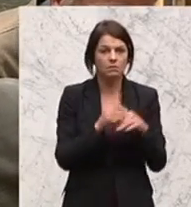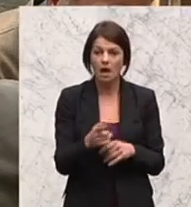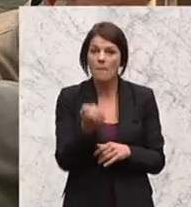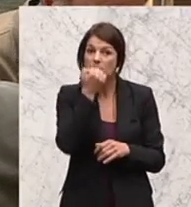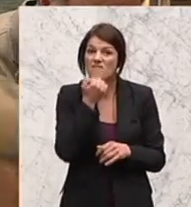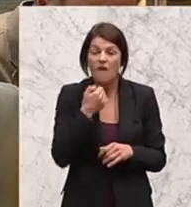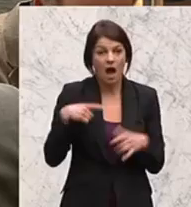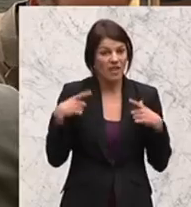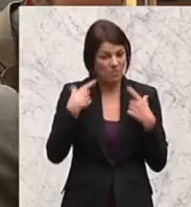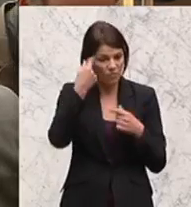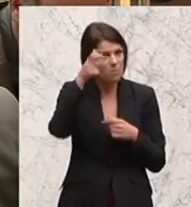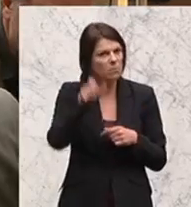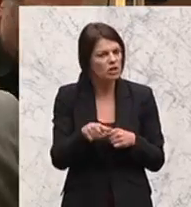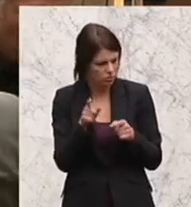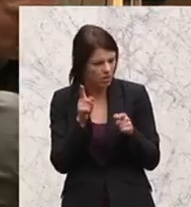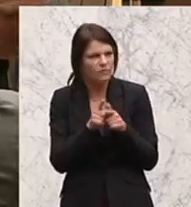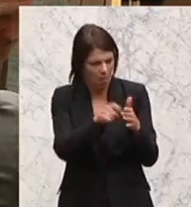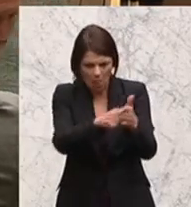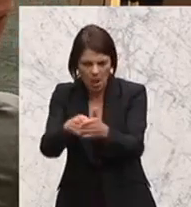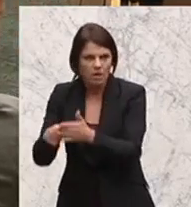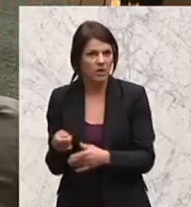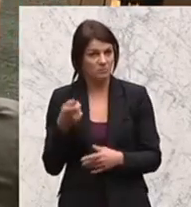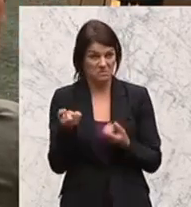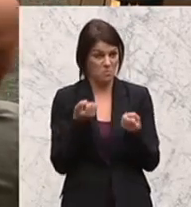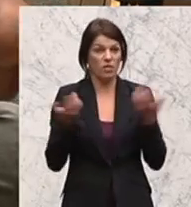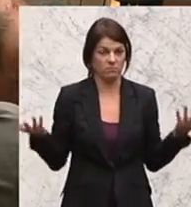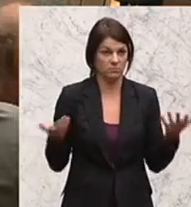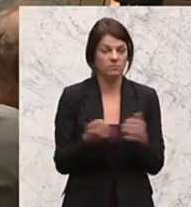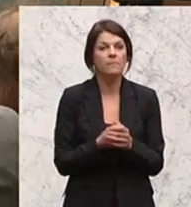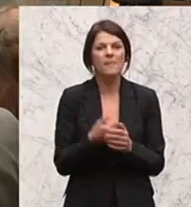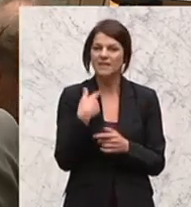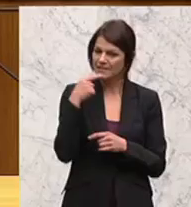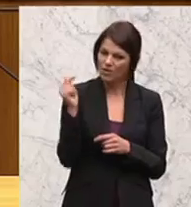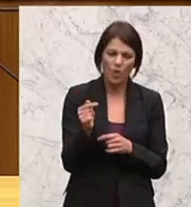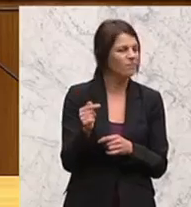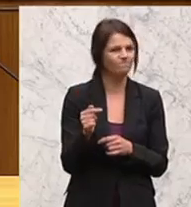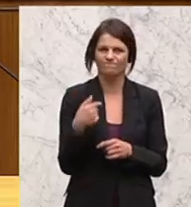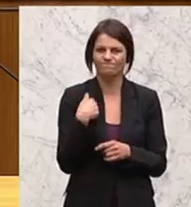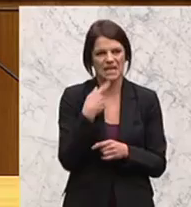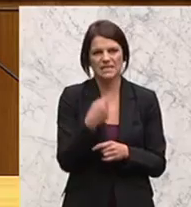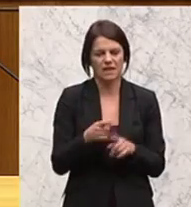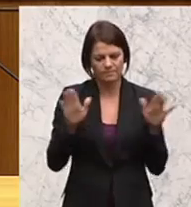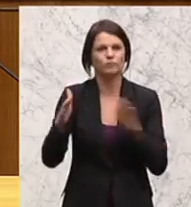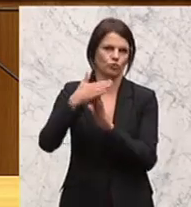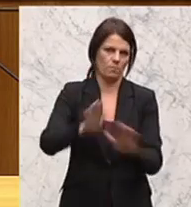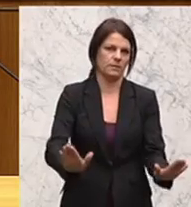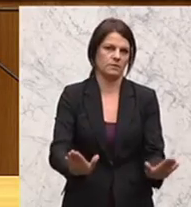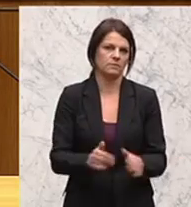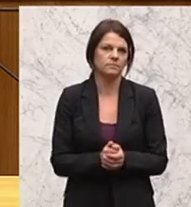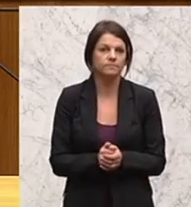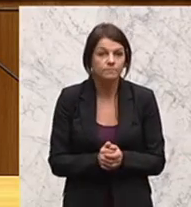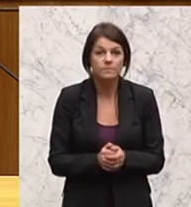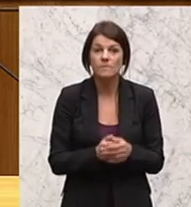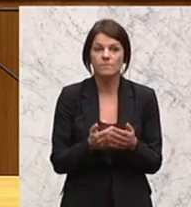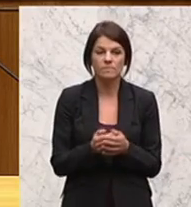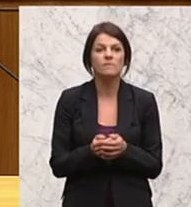Privatleben letztlich auch von Menschen hinein Politik zu machen. Und ich sage, genau dort sagen wir deutlich Stopp.